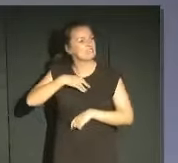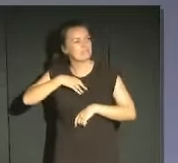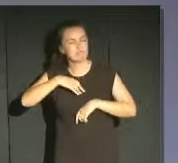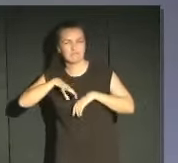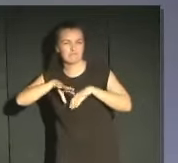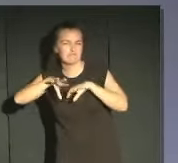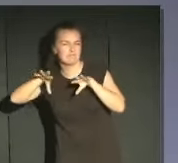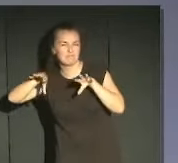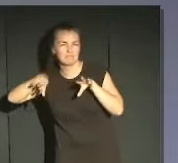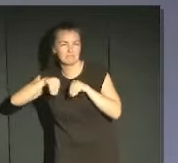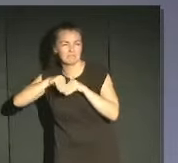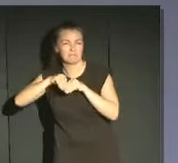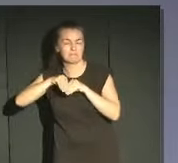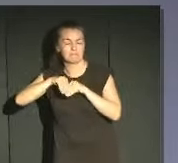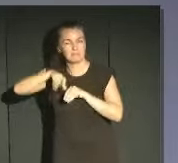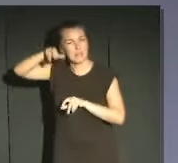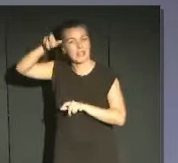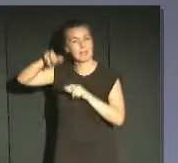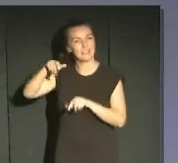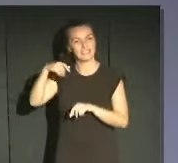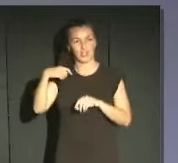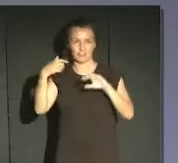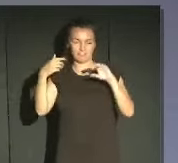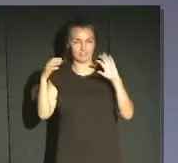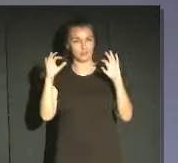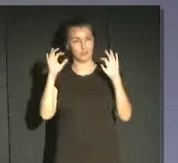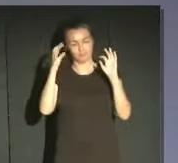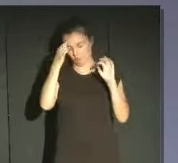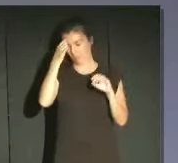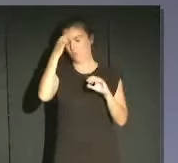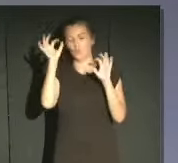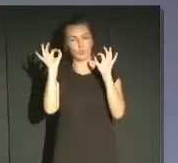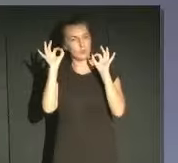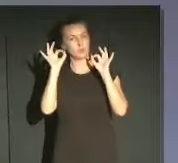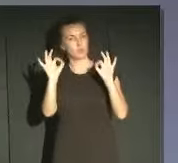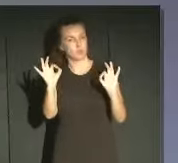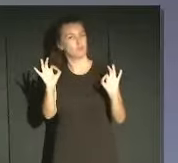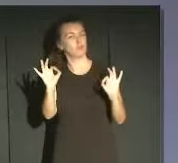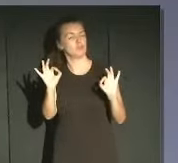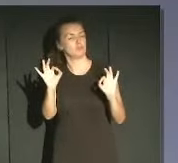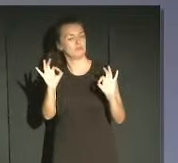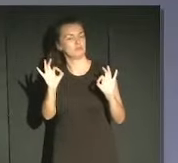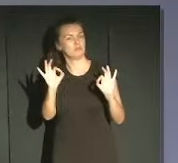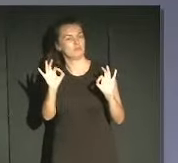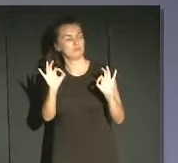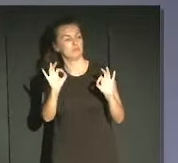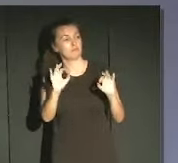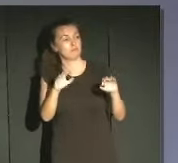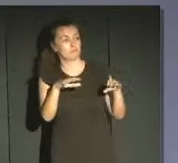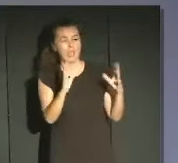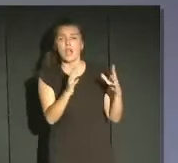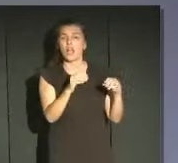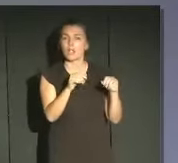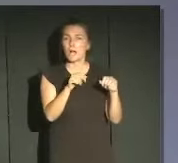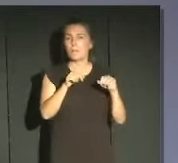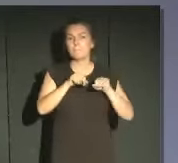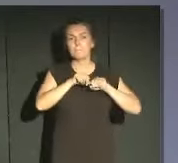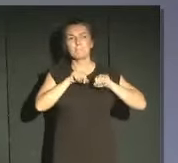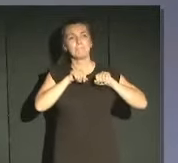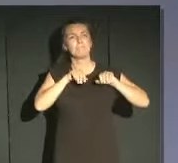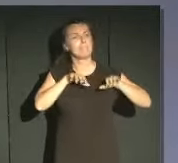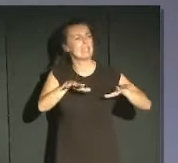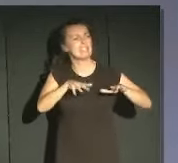encore sain d'esprit malgré le le matraquage médiatique organisé à